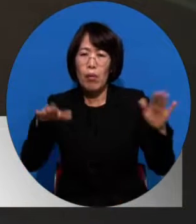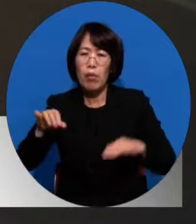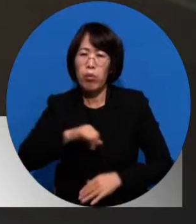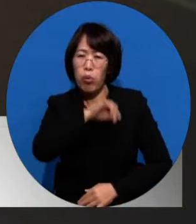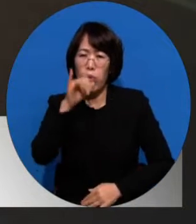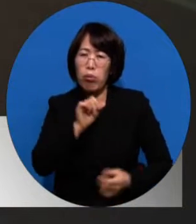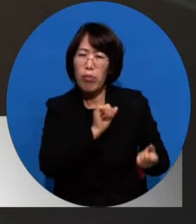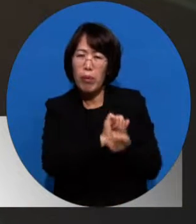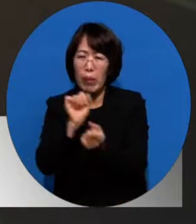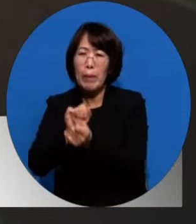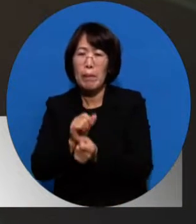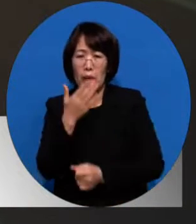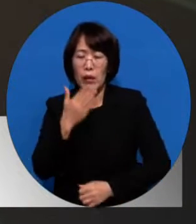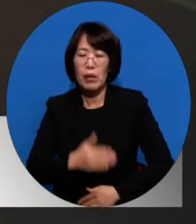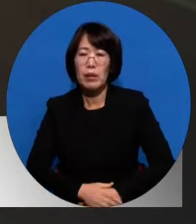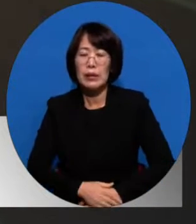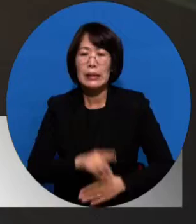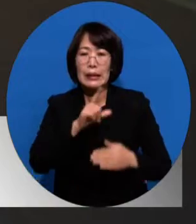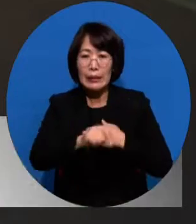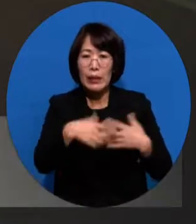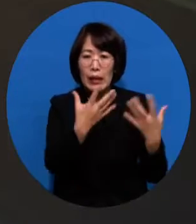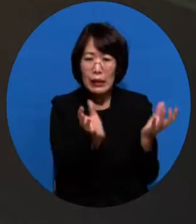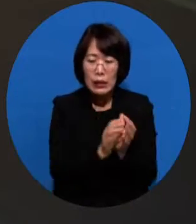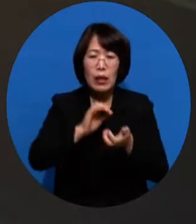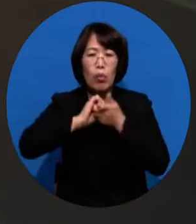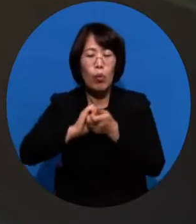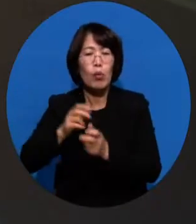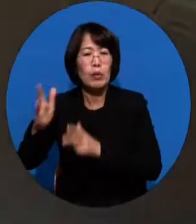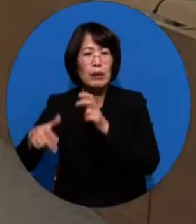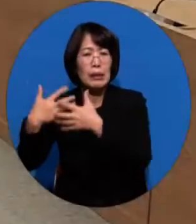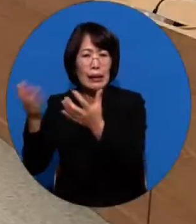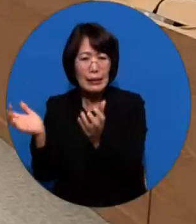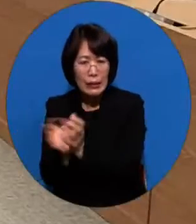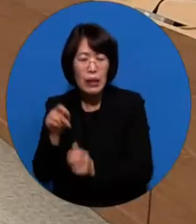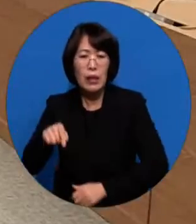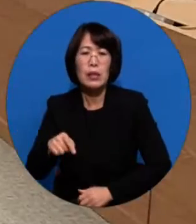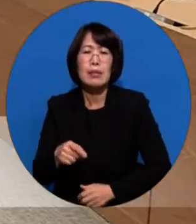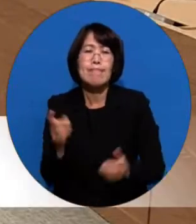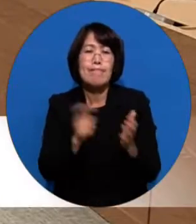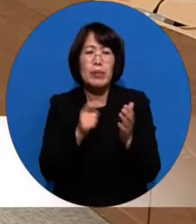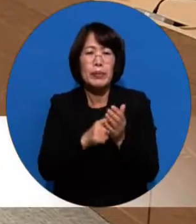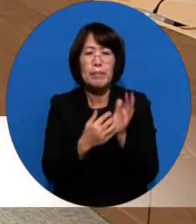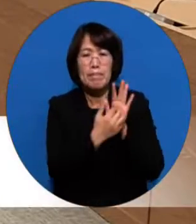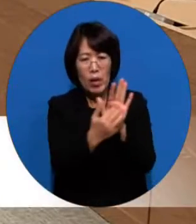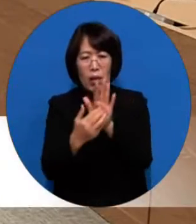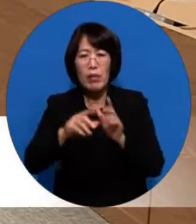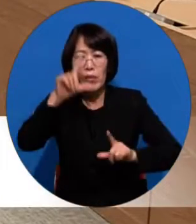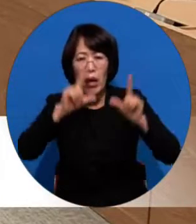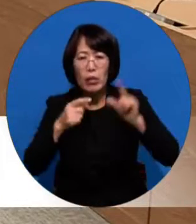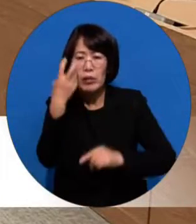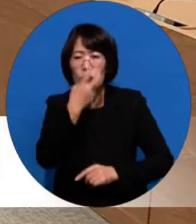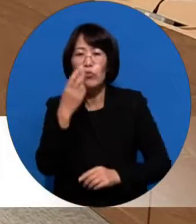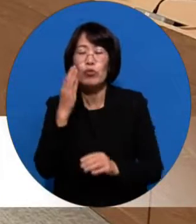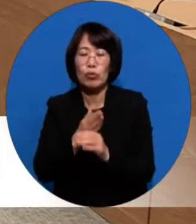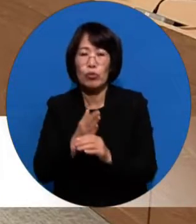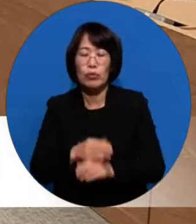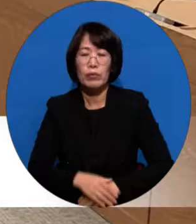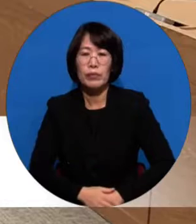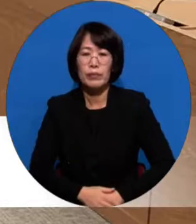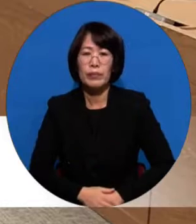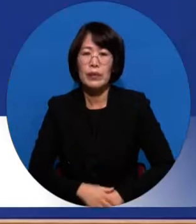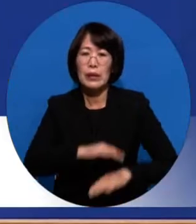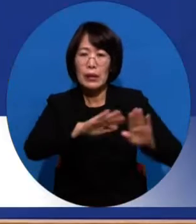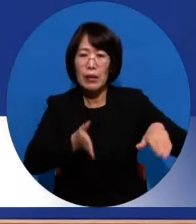ai가 있더라 발생하고 있는 가운데 자치단체와 농협 생산자 단체 등이 긴급 방역 상황을 점검했습니다